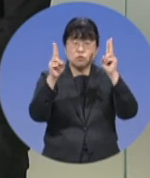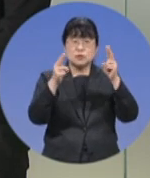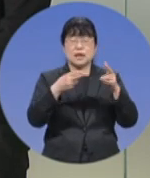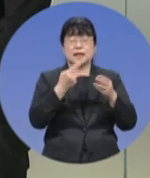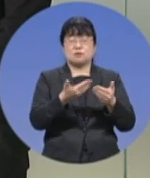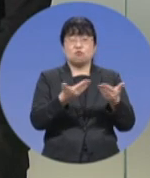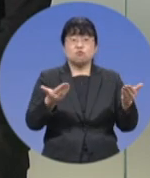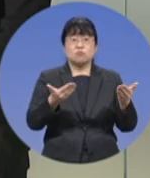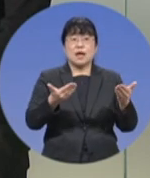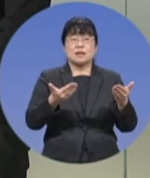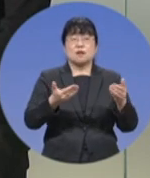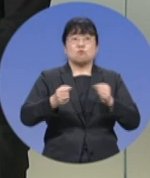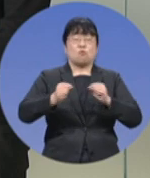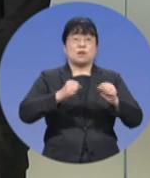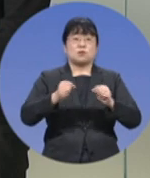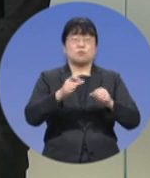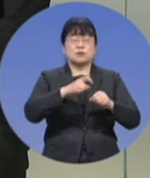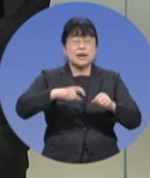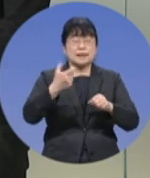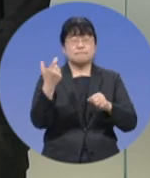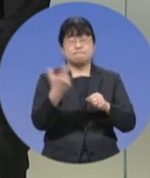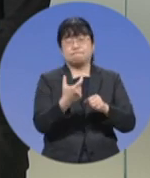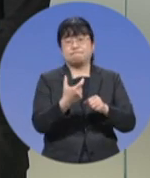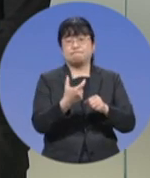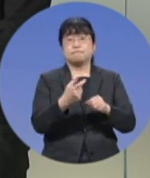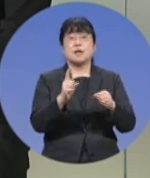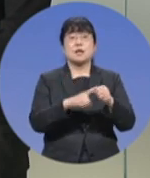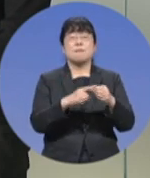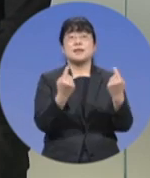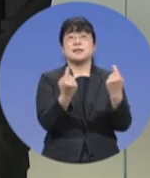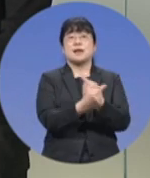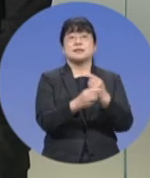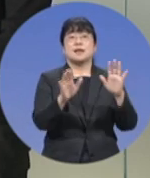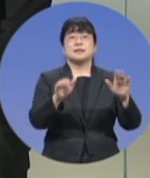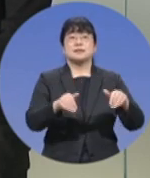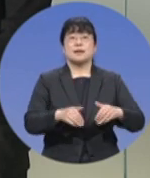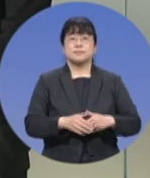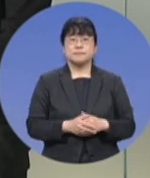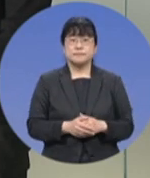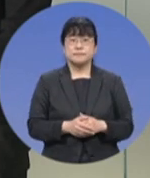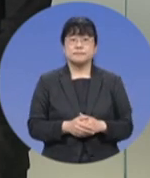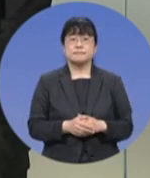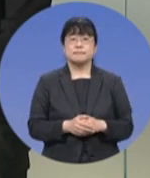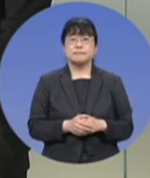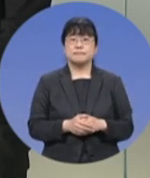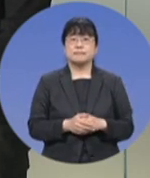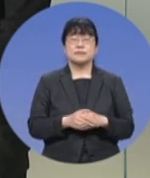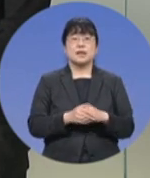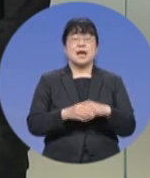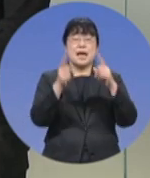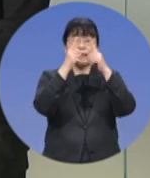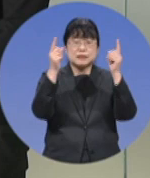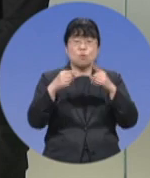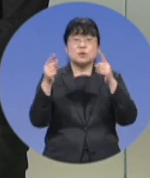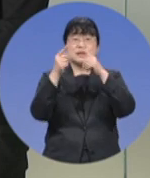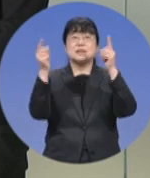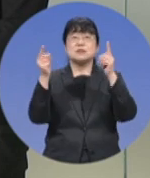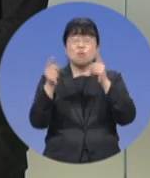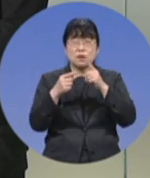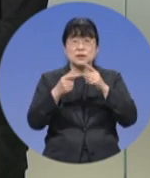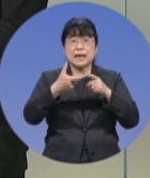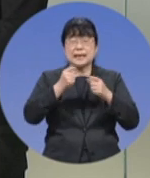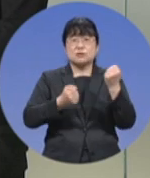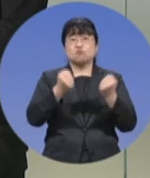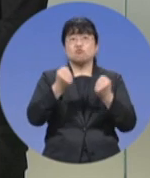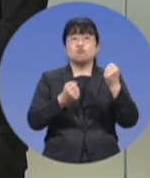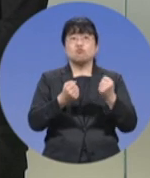店での取り組みを一層強化していただくための改正となっております。 県民一人一人が飲酒運